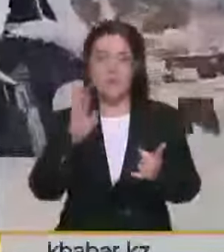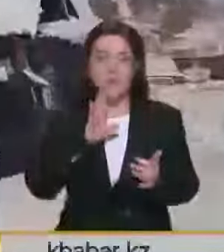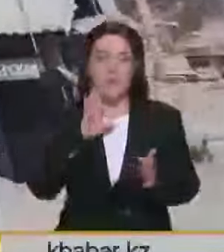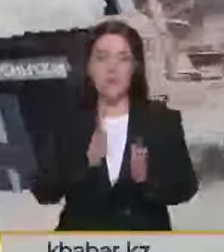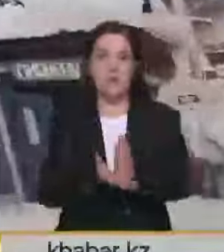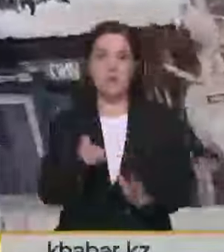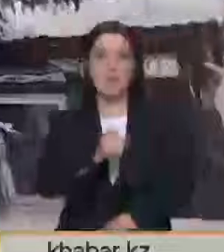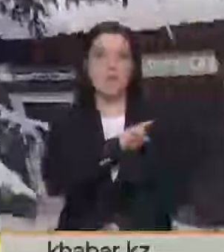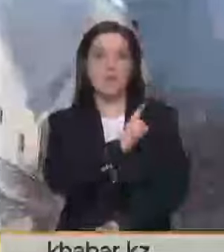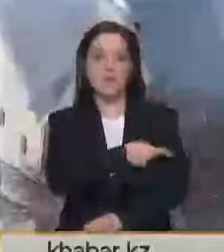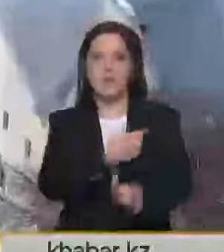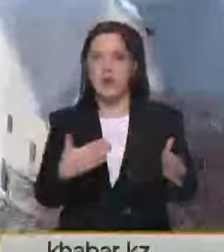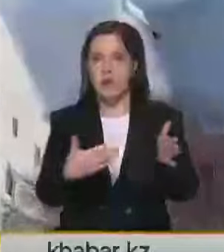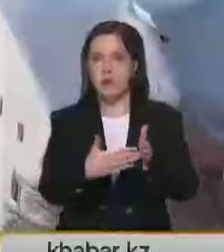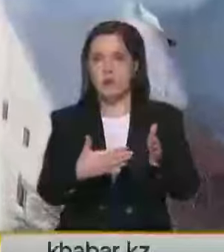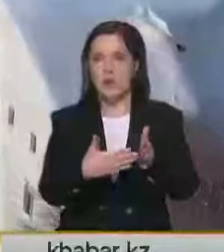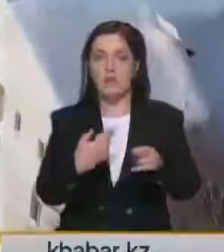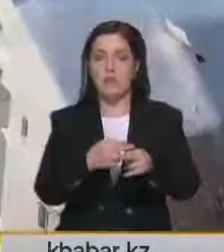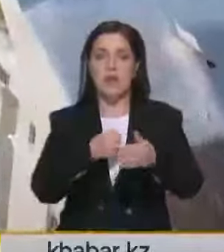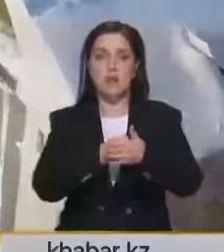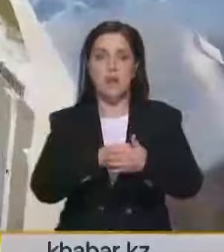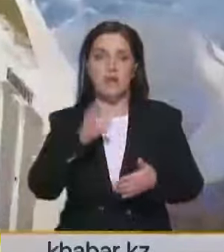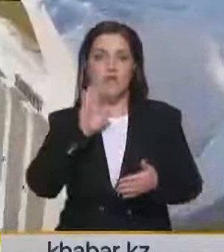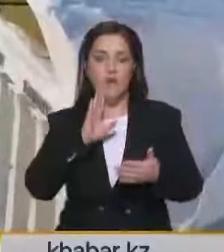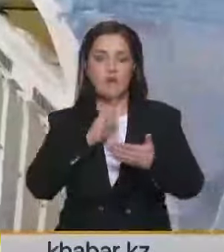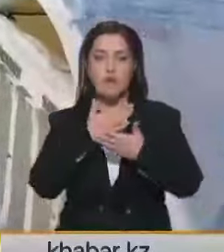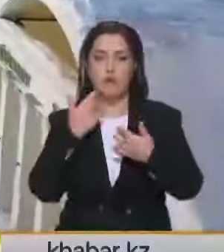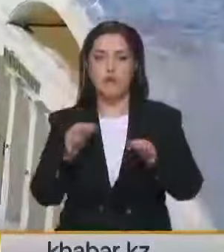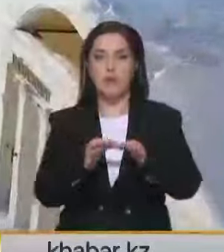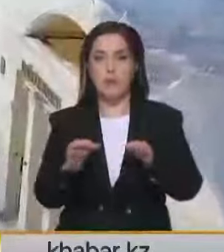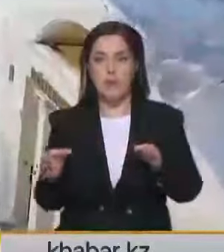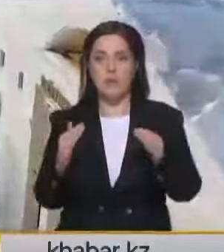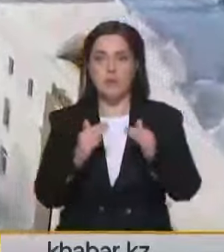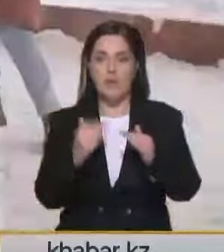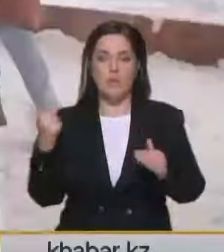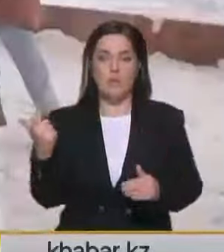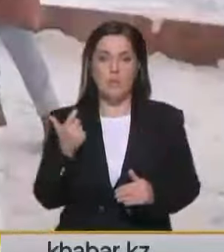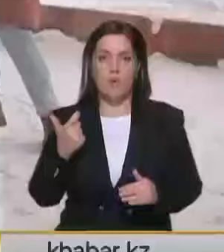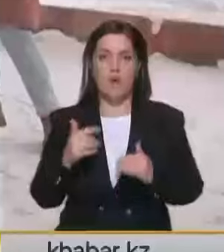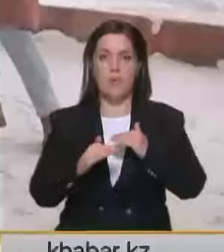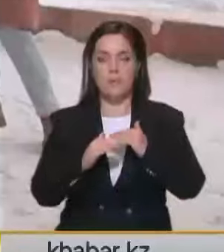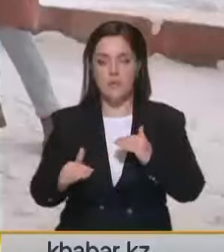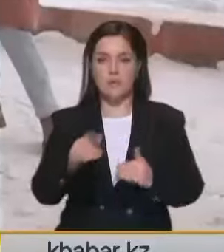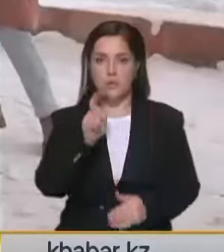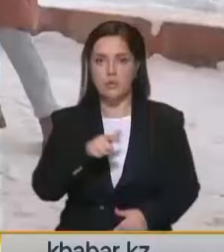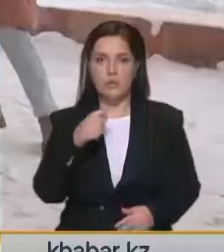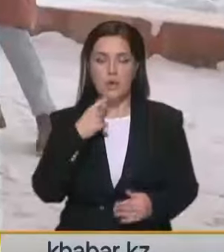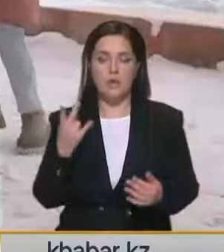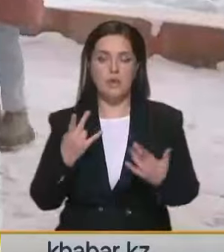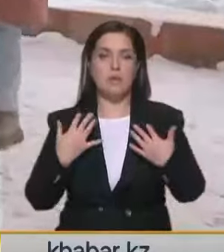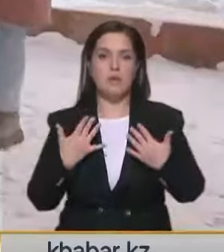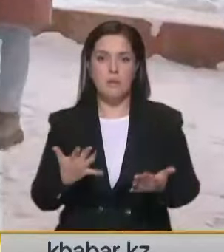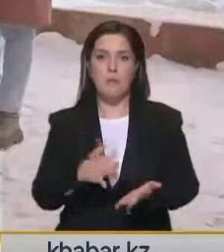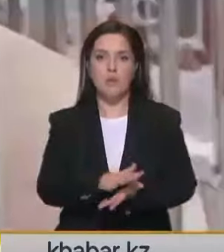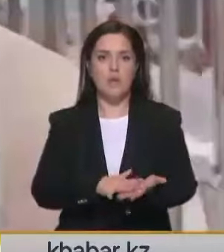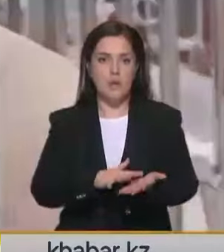его мощности ограничены. Давления воды нет в новых микрорайонах и частном секторе. Местные жители говорят о необходимости